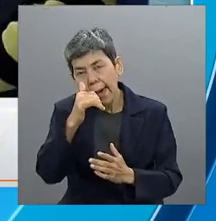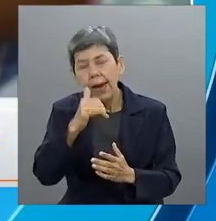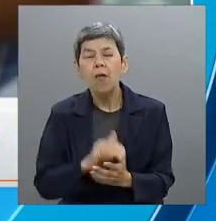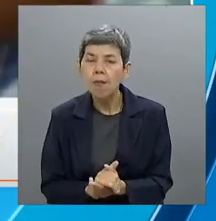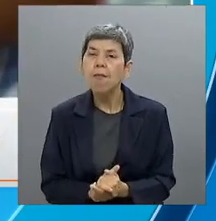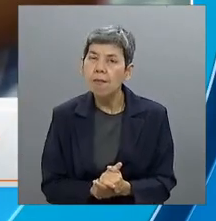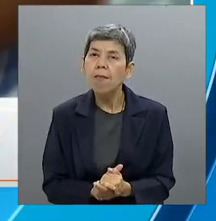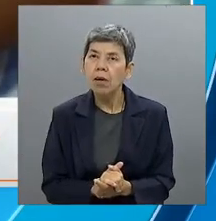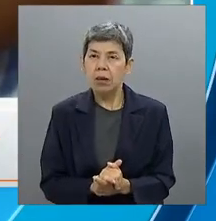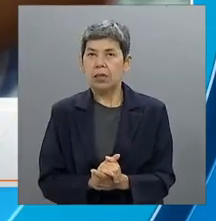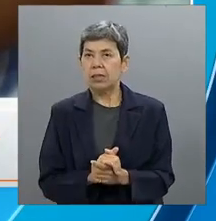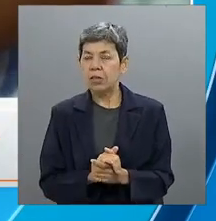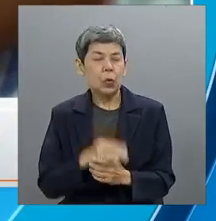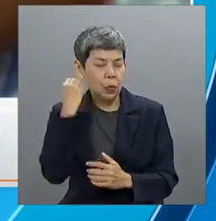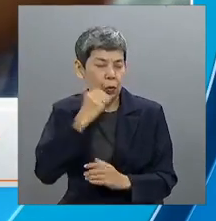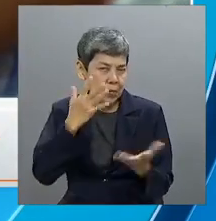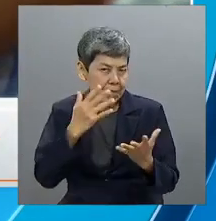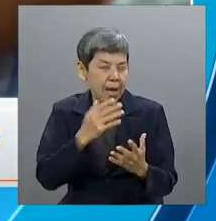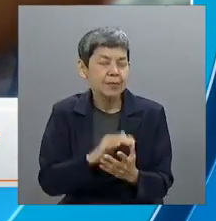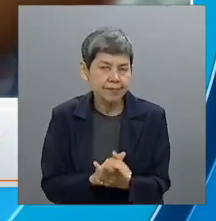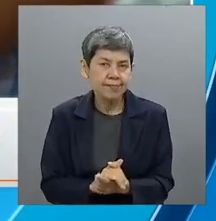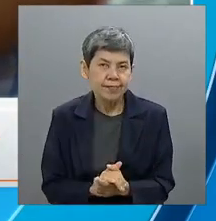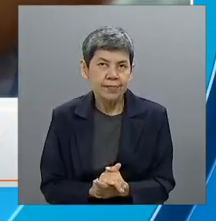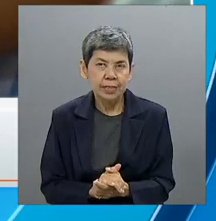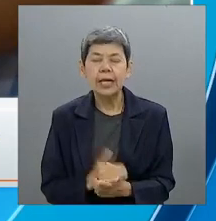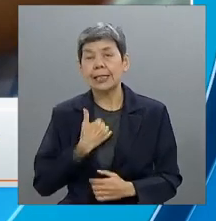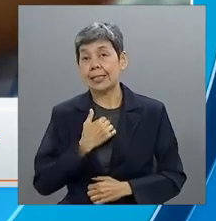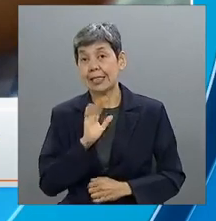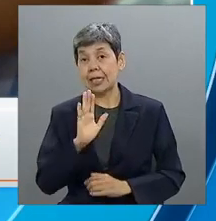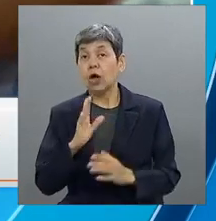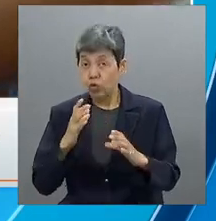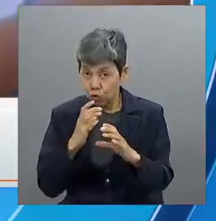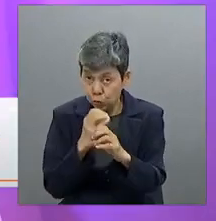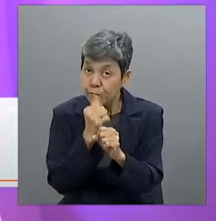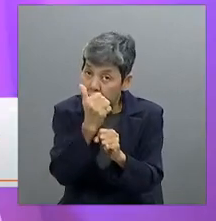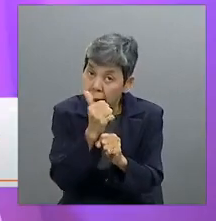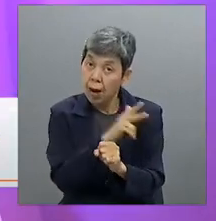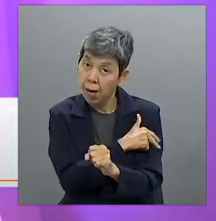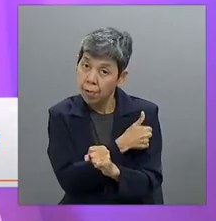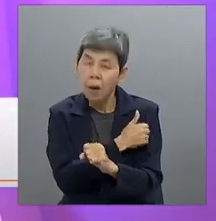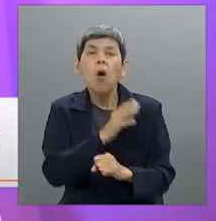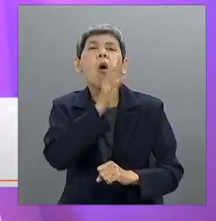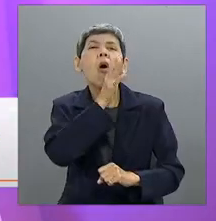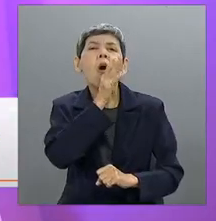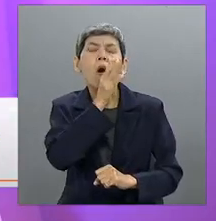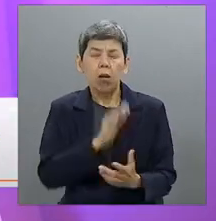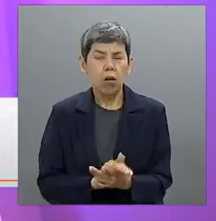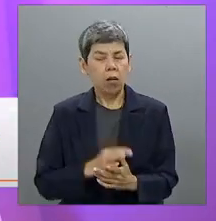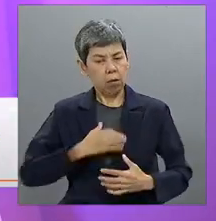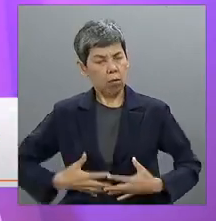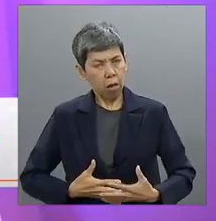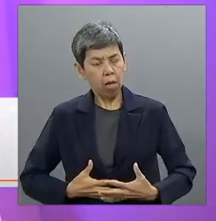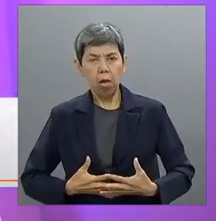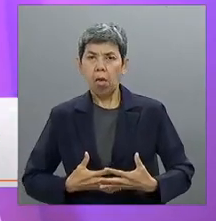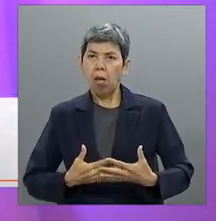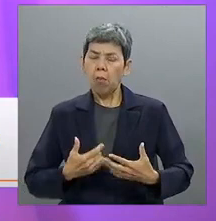ก็ไม่ได้บ่อยมากเท่าไหร ่อย่างนี้มาพูดให้คุณหมอสรุปอีกนิดนึงนะครับถ้าเกิดภาวะผิดปกติการตั้งครรภ์ทั้งการแบบที่รู้ตัว